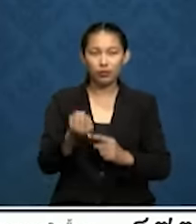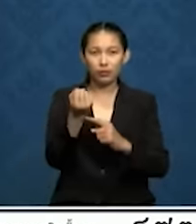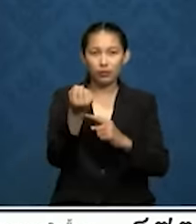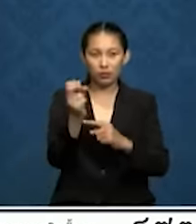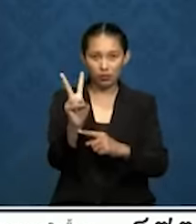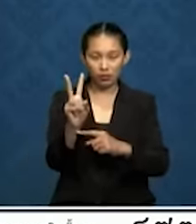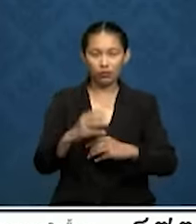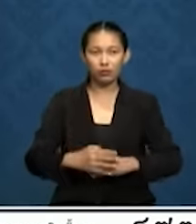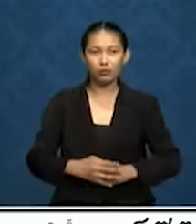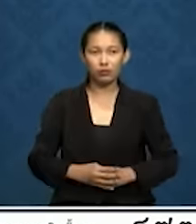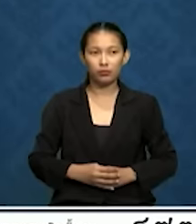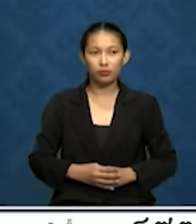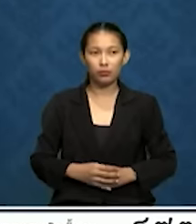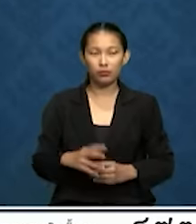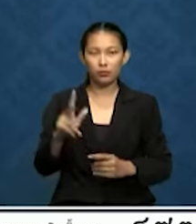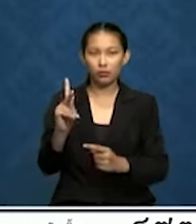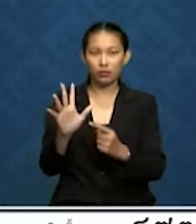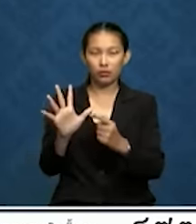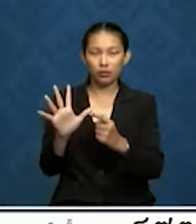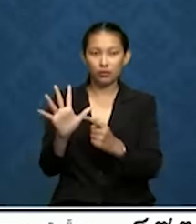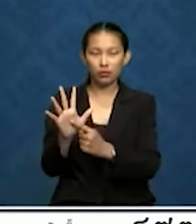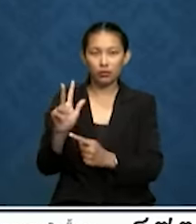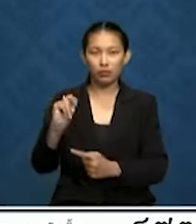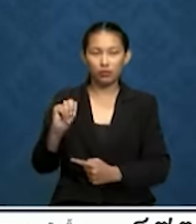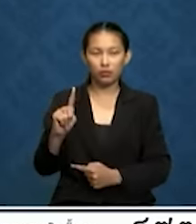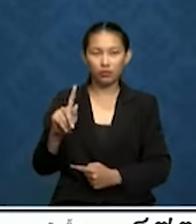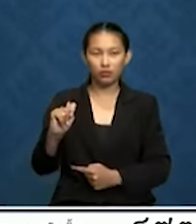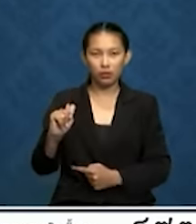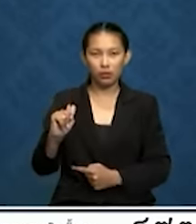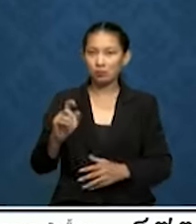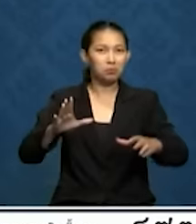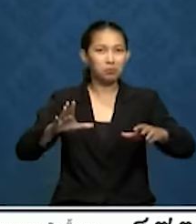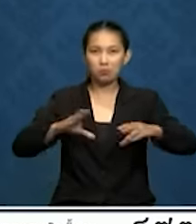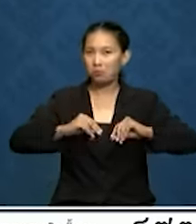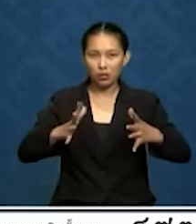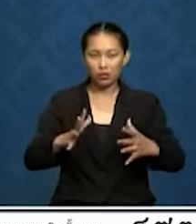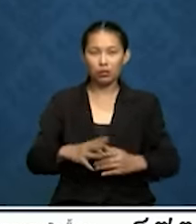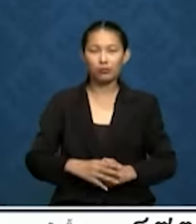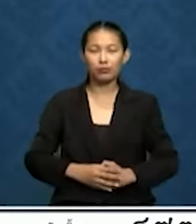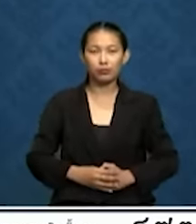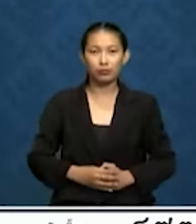12นายกันตพลดวงอัมพร ไม่เห็นชอบครับ